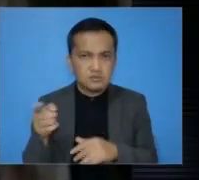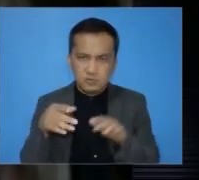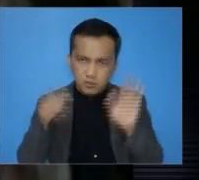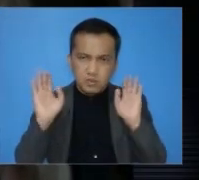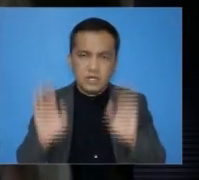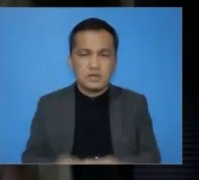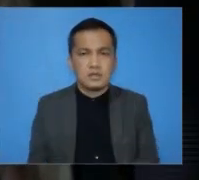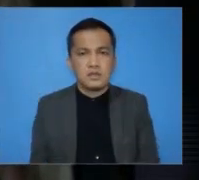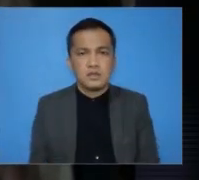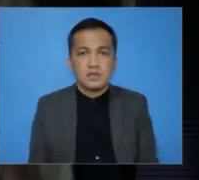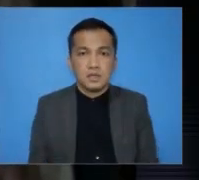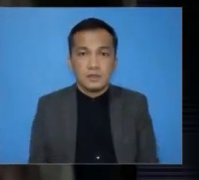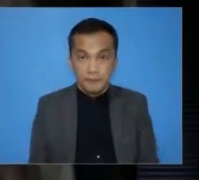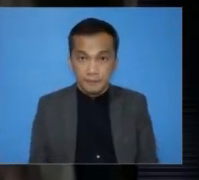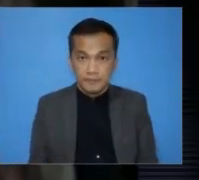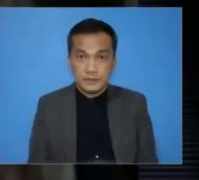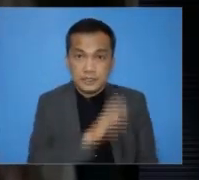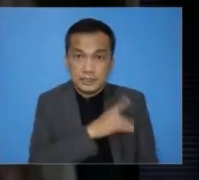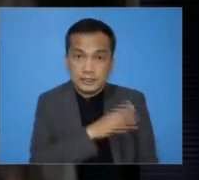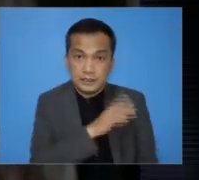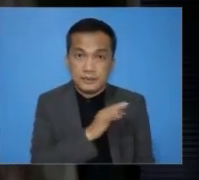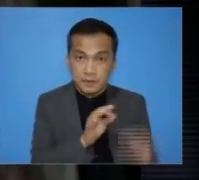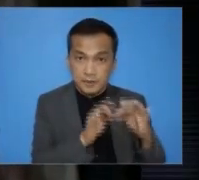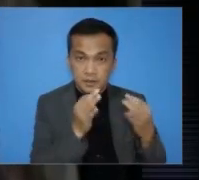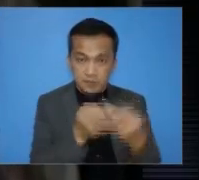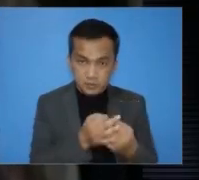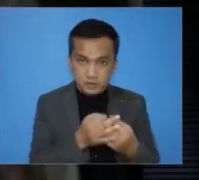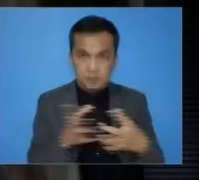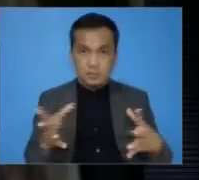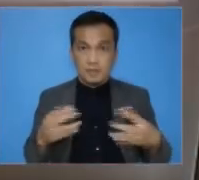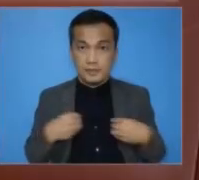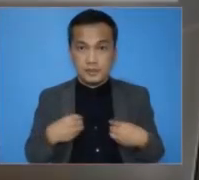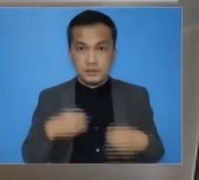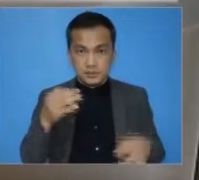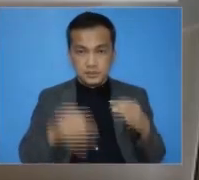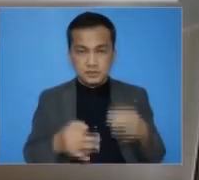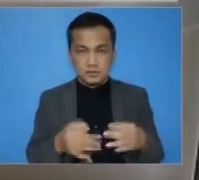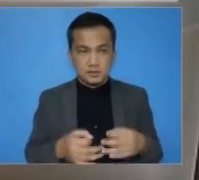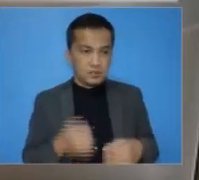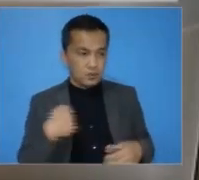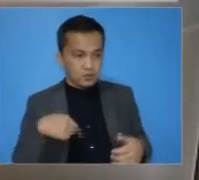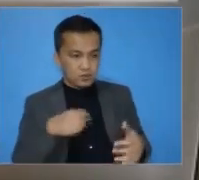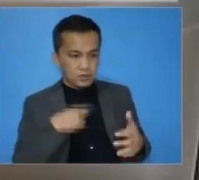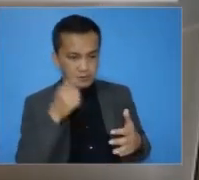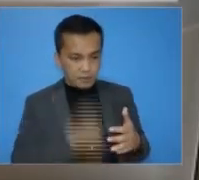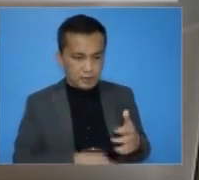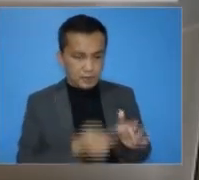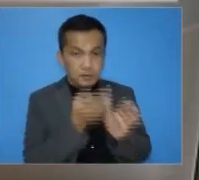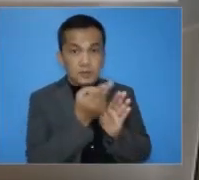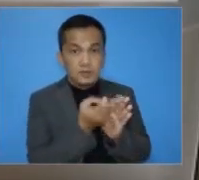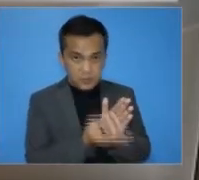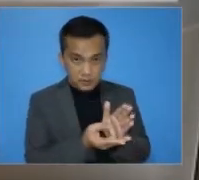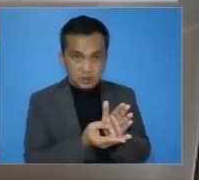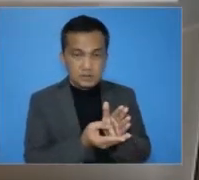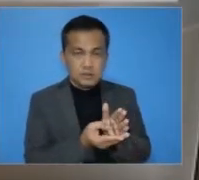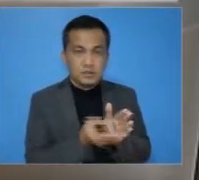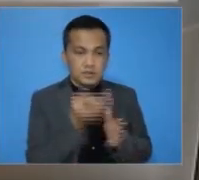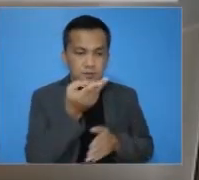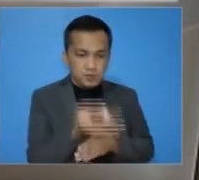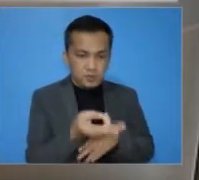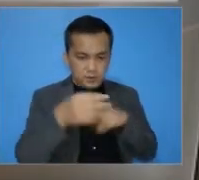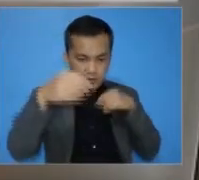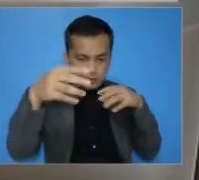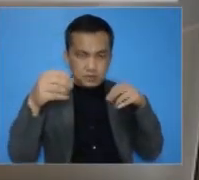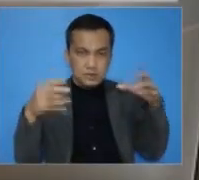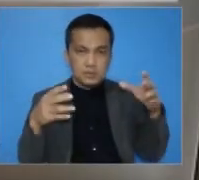At habang naghihintay ang pamilya na makamit ang ustisya, sasagutin po namin yung pagpapalibing at saka yung funeral services, okay?